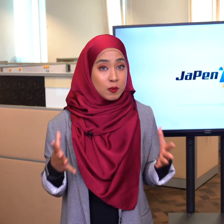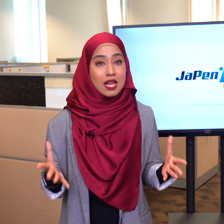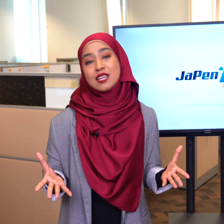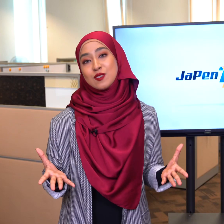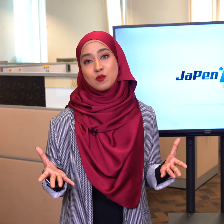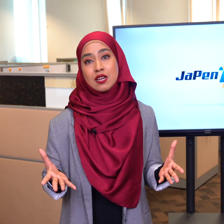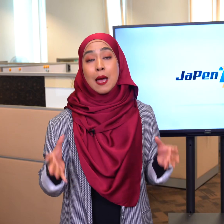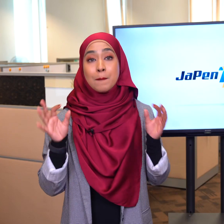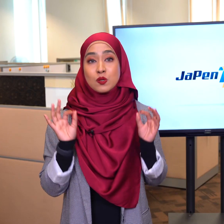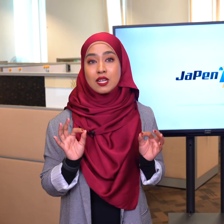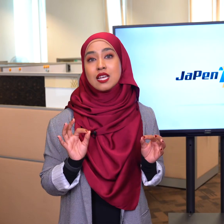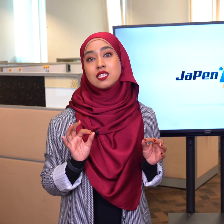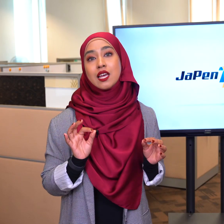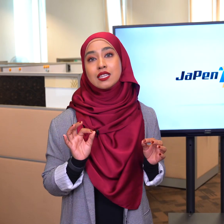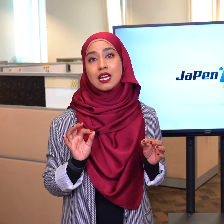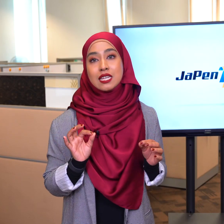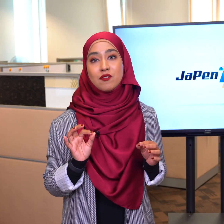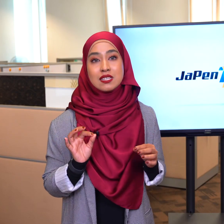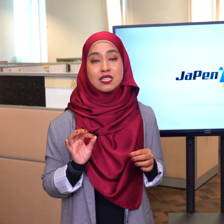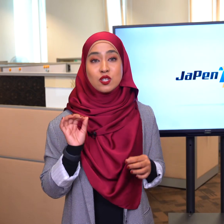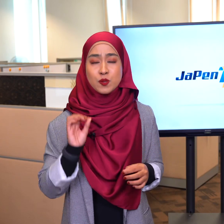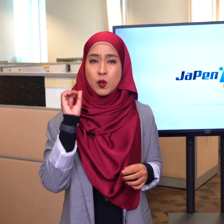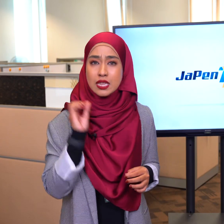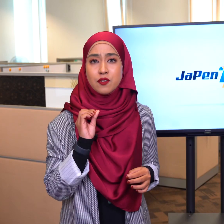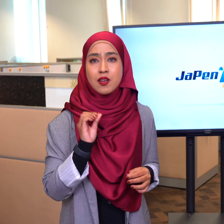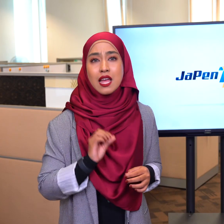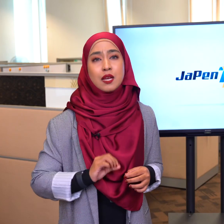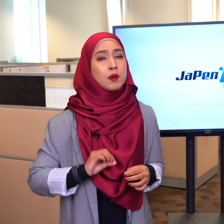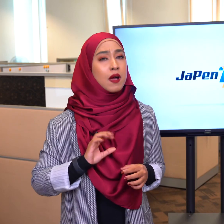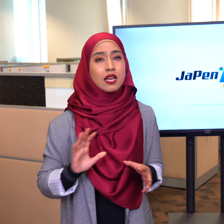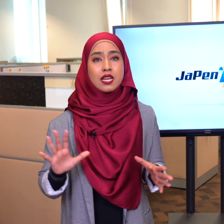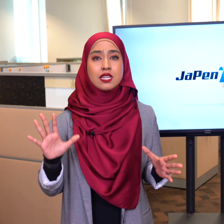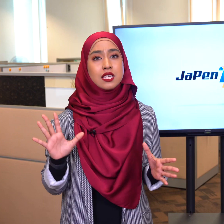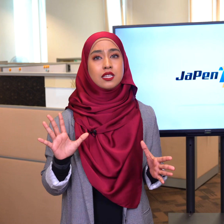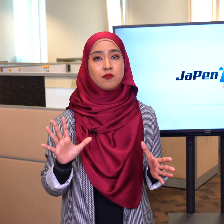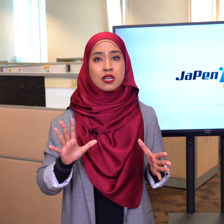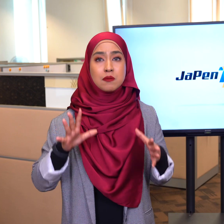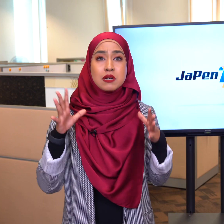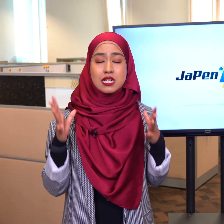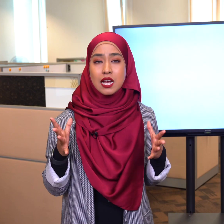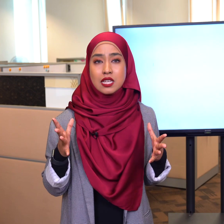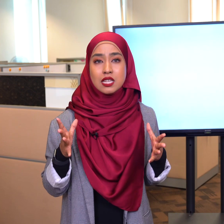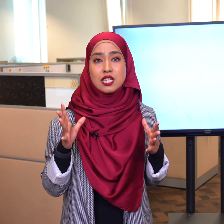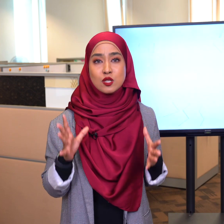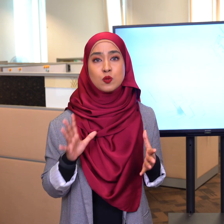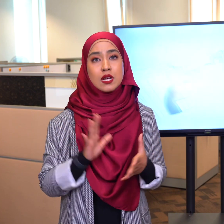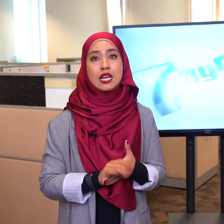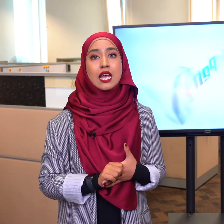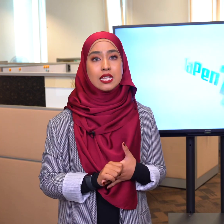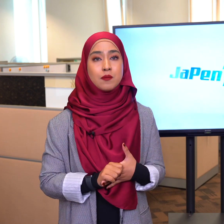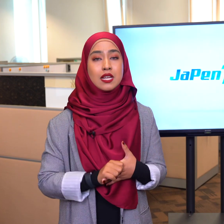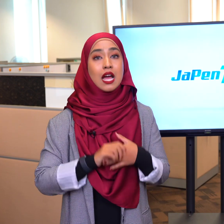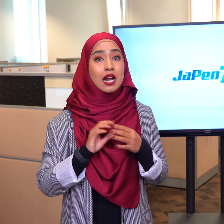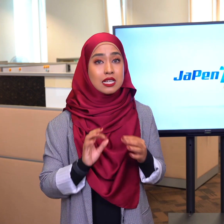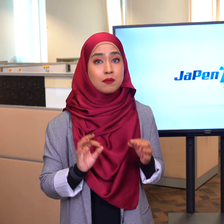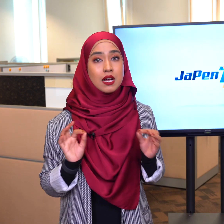Untuk makluman anda semua, pasukan khas jihad tangani inflasi terus proaktif dengan pelbagai inisiatif bagi menangani isu bekalan